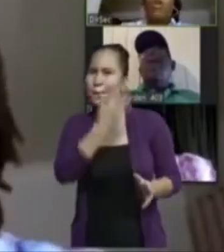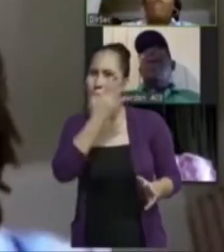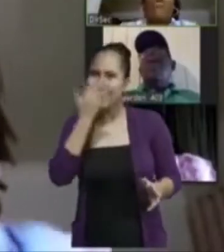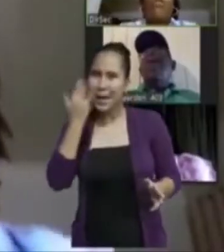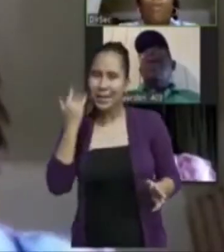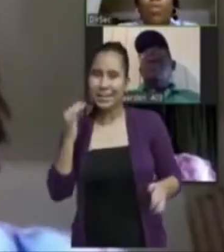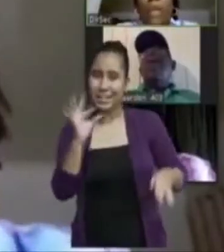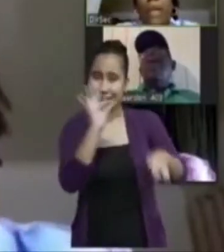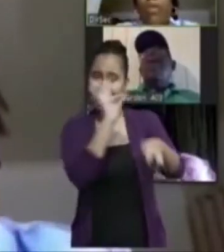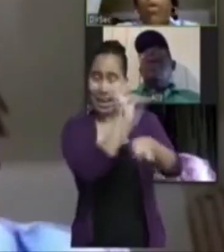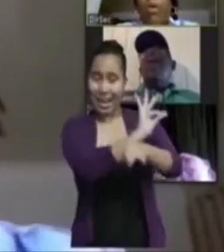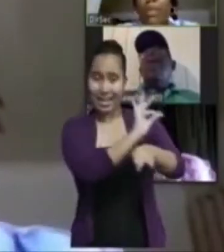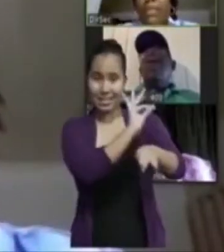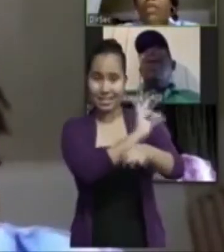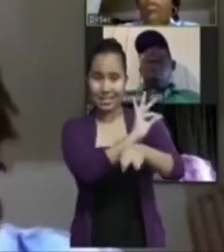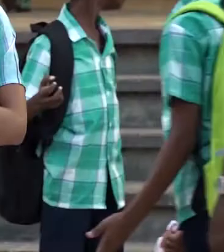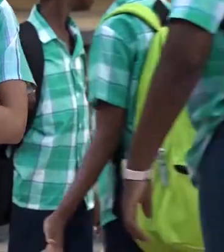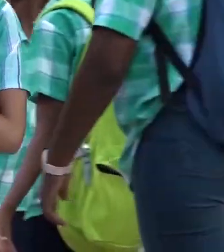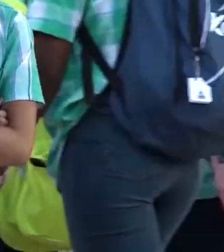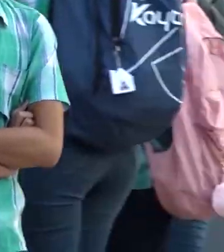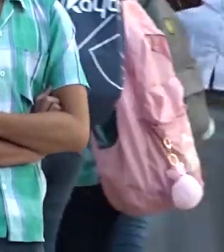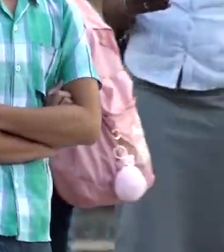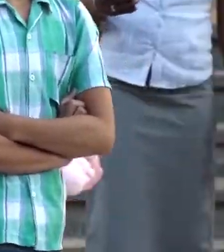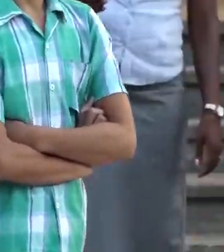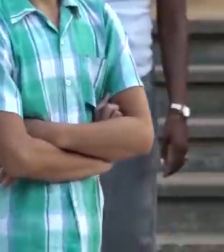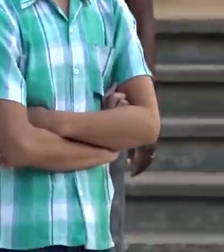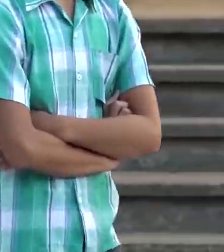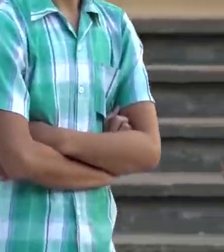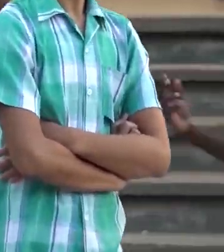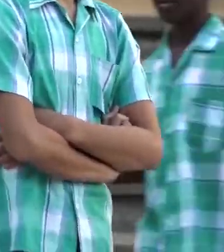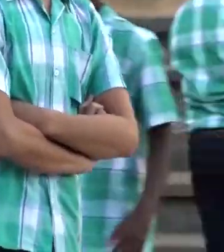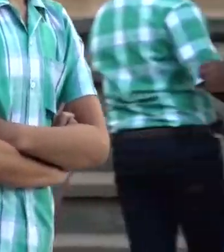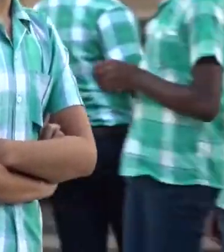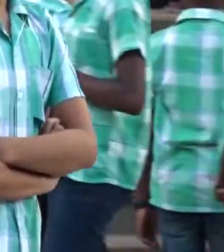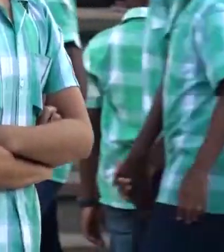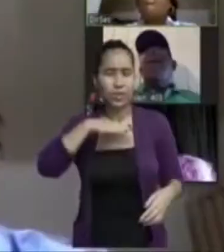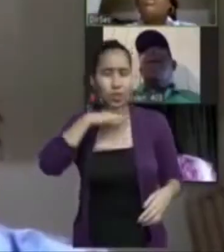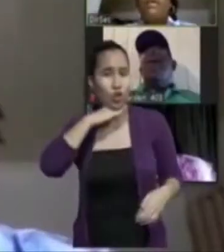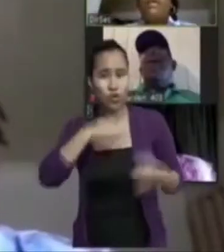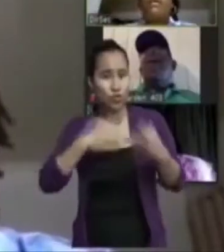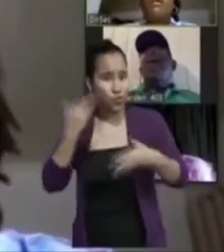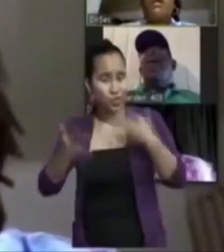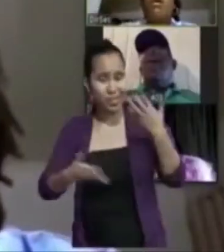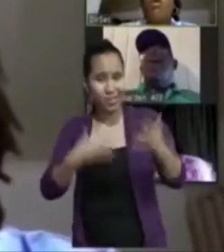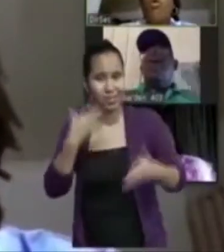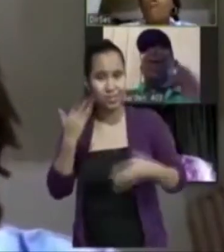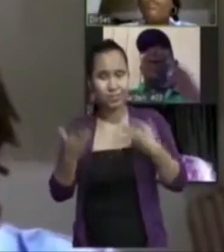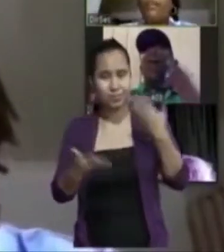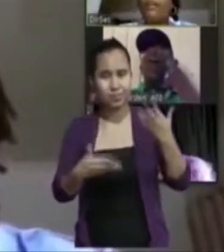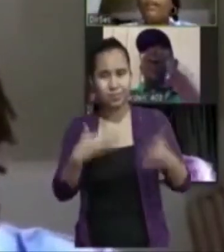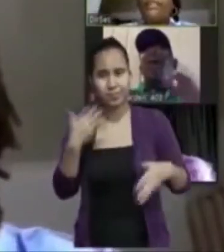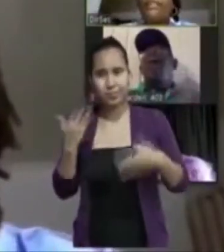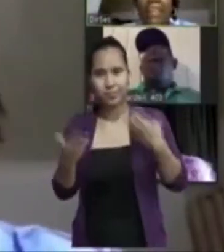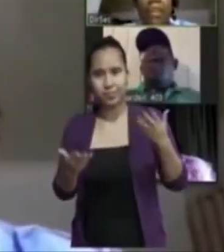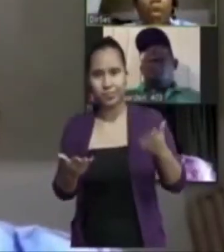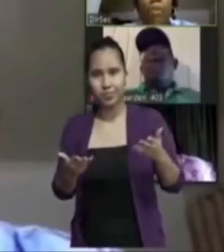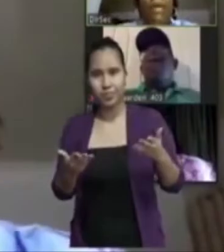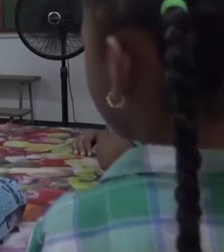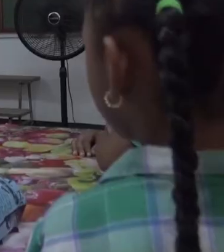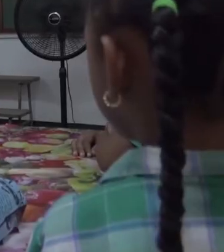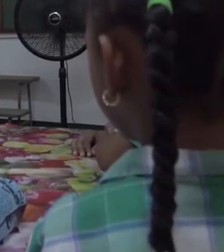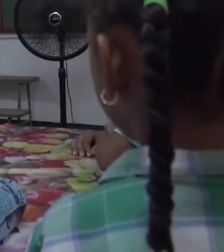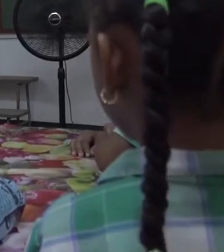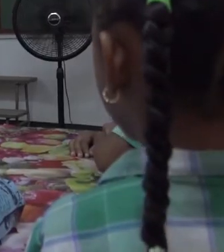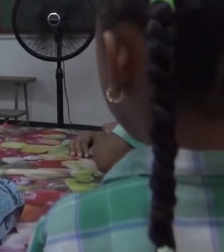is, of onvoldoende aan de orde is geweest, overhevelen of zeg maar uitsmeren over het jaar